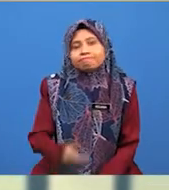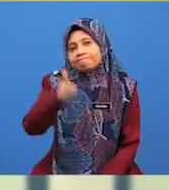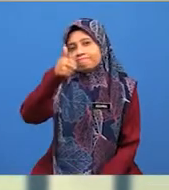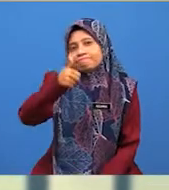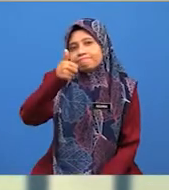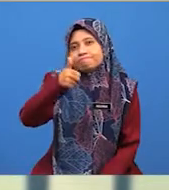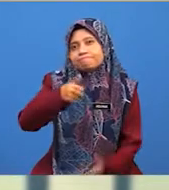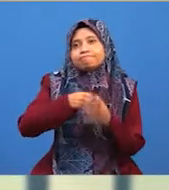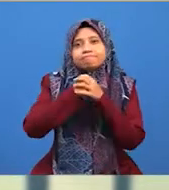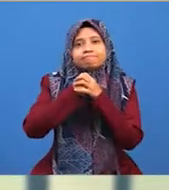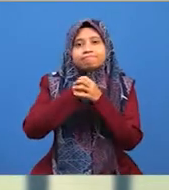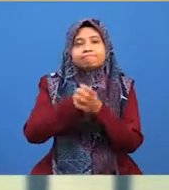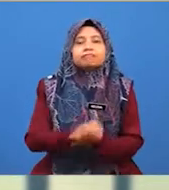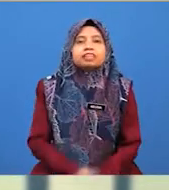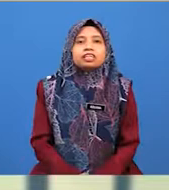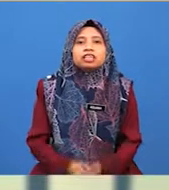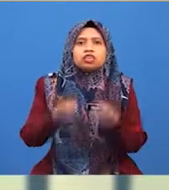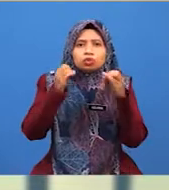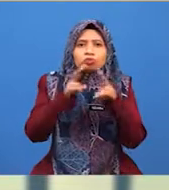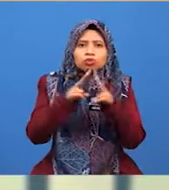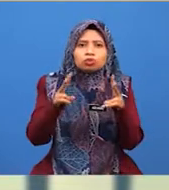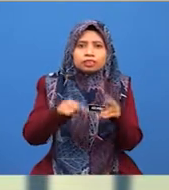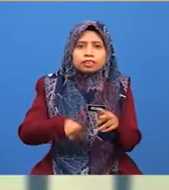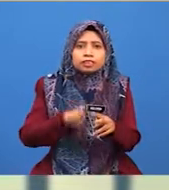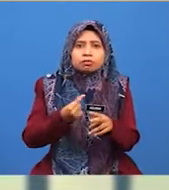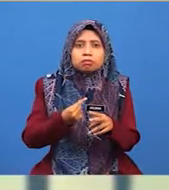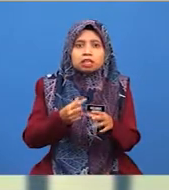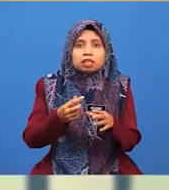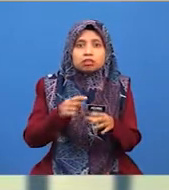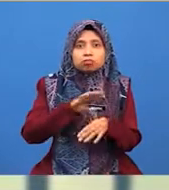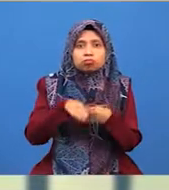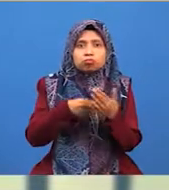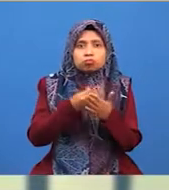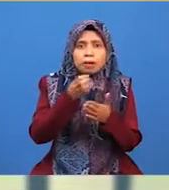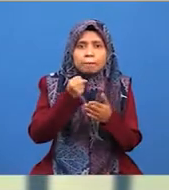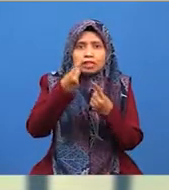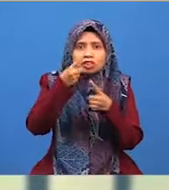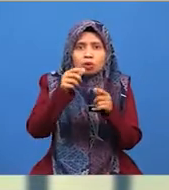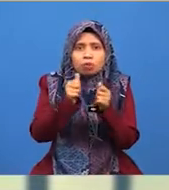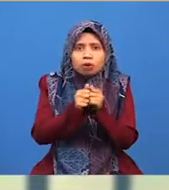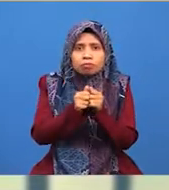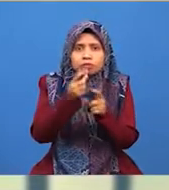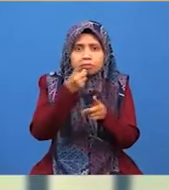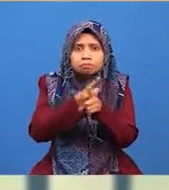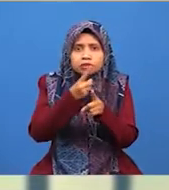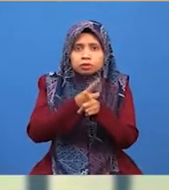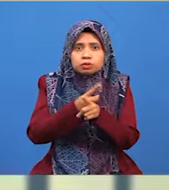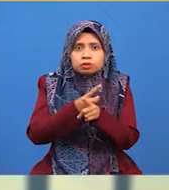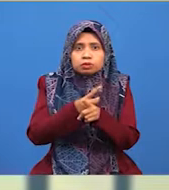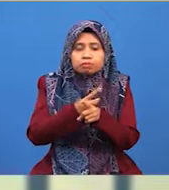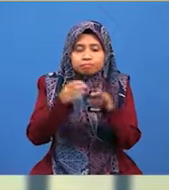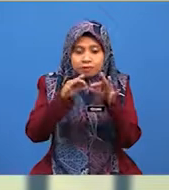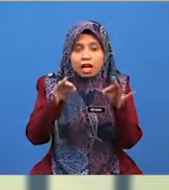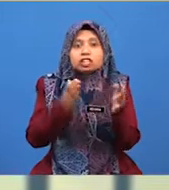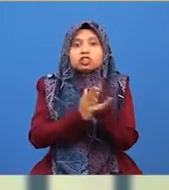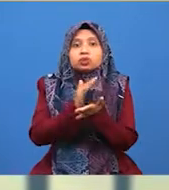Bagus, tanya. Cikgu sangat gembira sebab kamu dapat menjawab. Baik, ayat yang